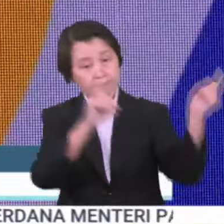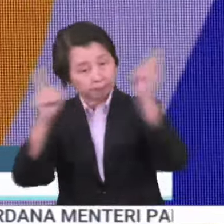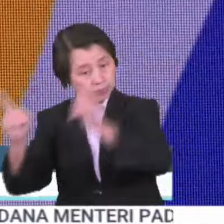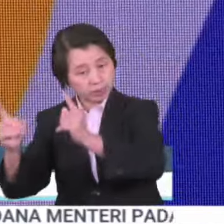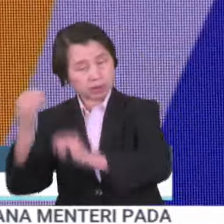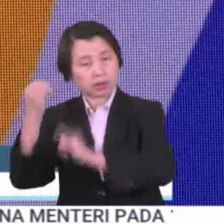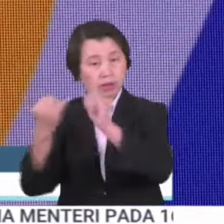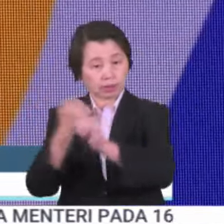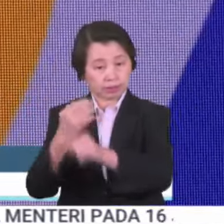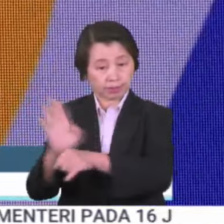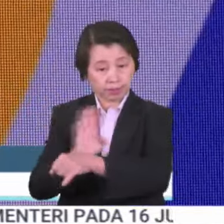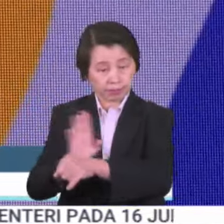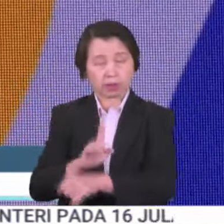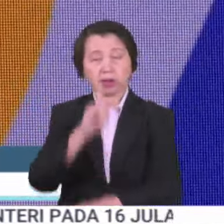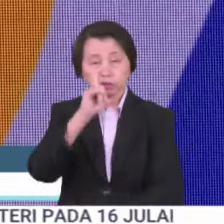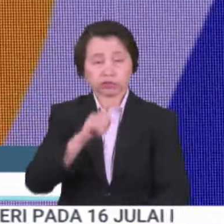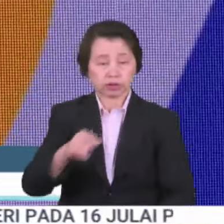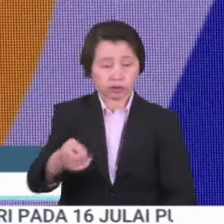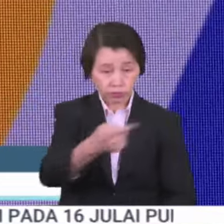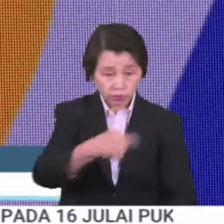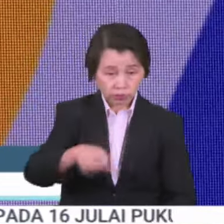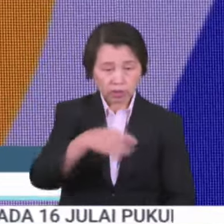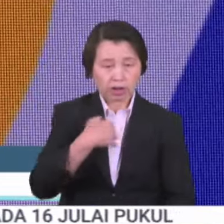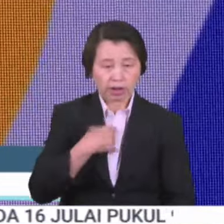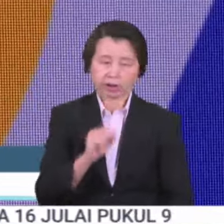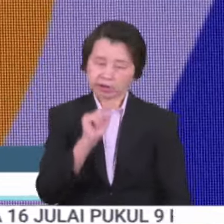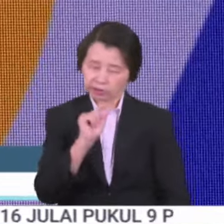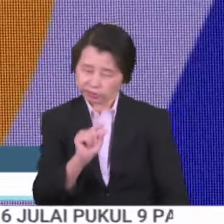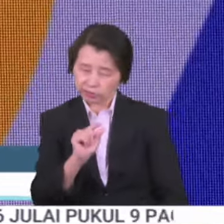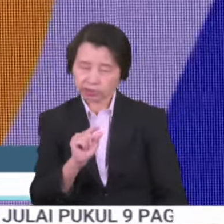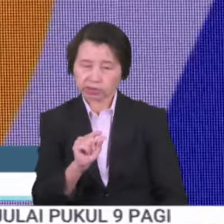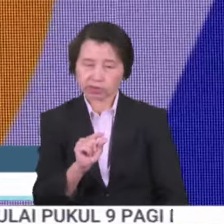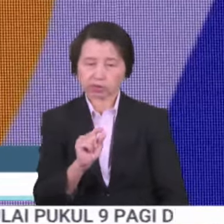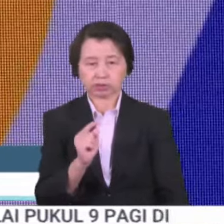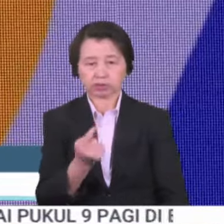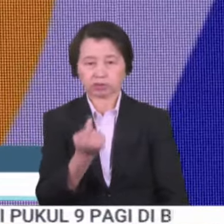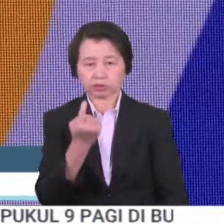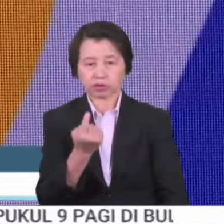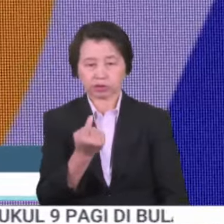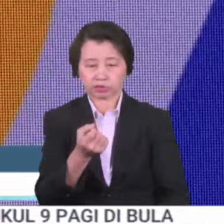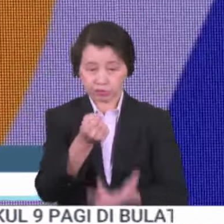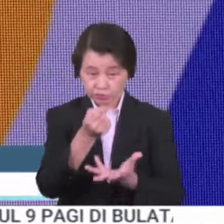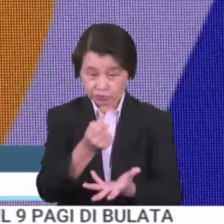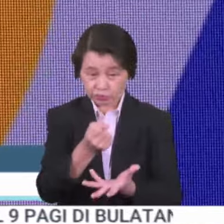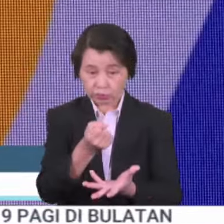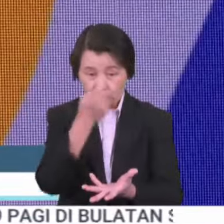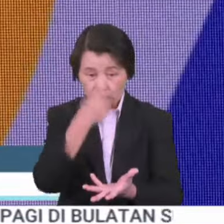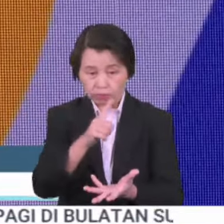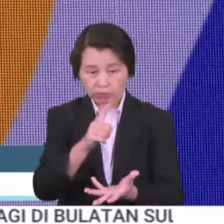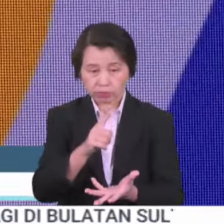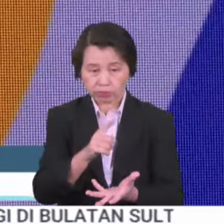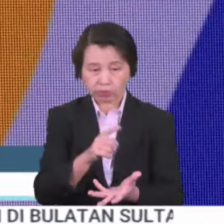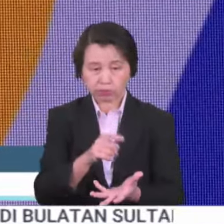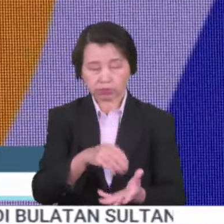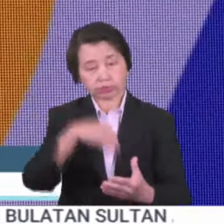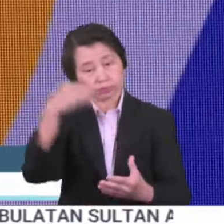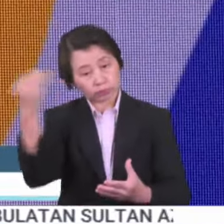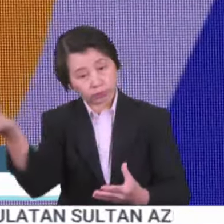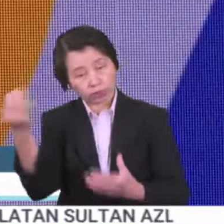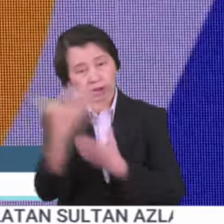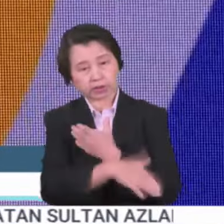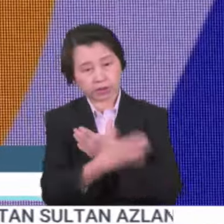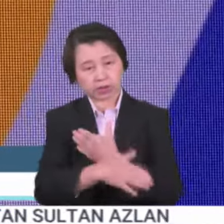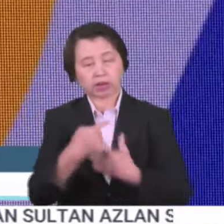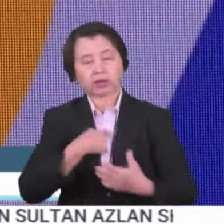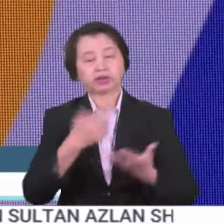antarabangsa, tentu mereka mempunyai sedikit sahaja dana untuk promosi di luar negara. Saya